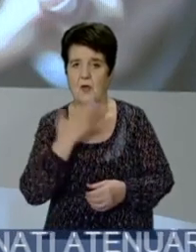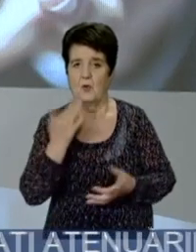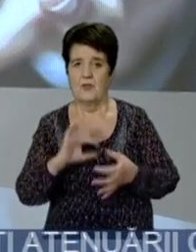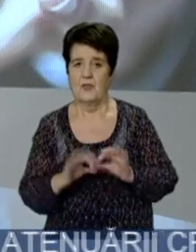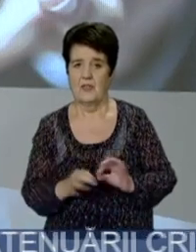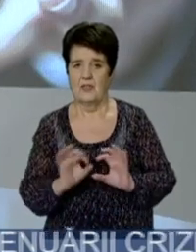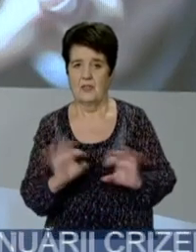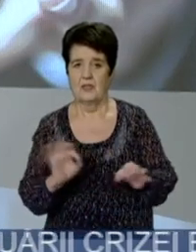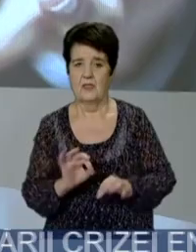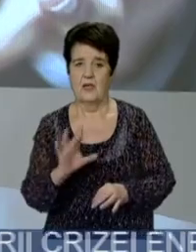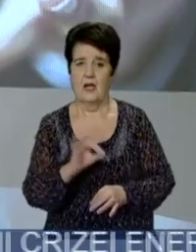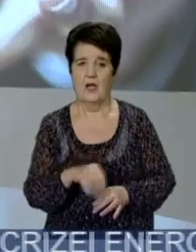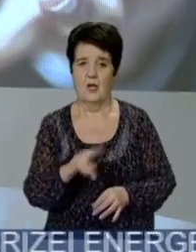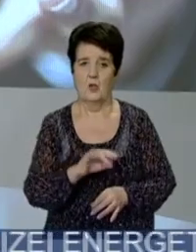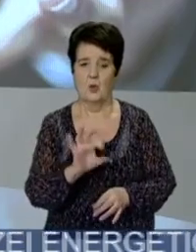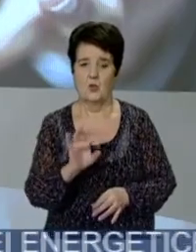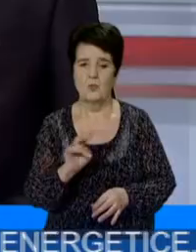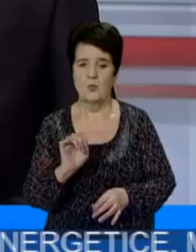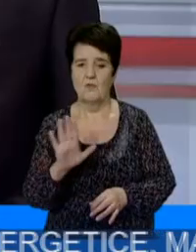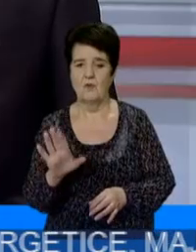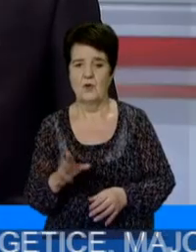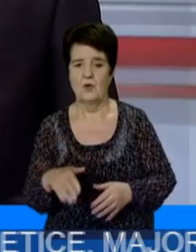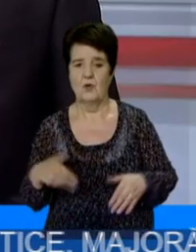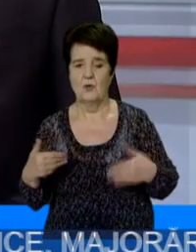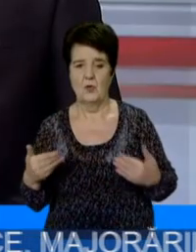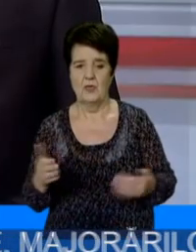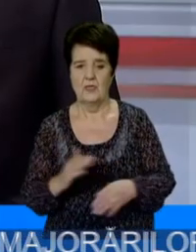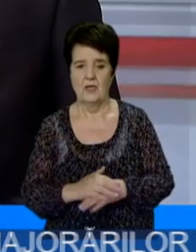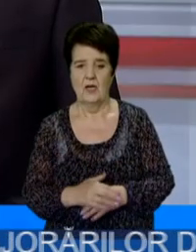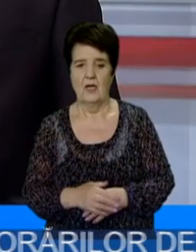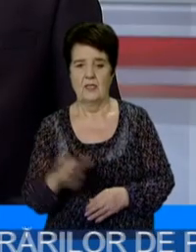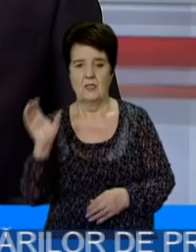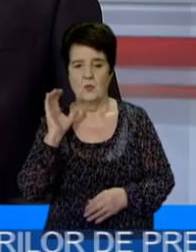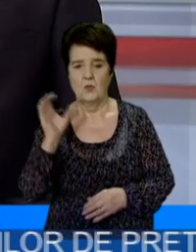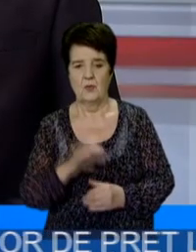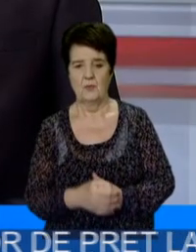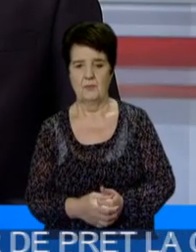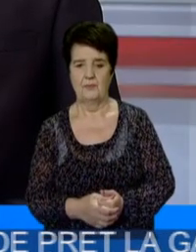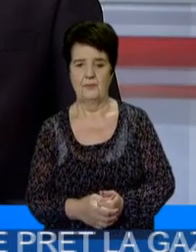detalii care colegul meu Radu se Pop Radu Bună seara te ascultam